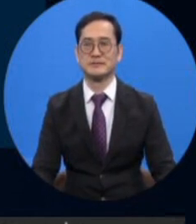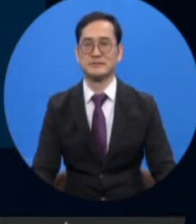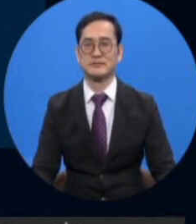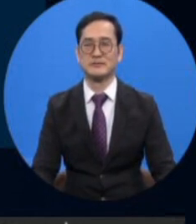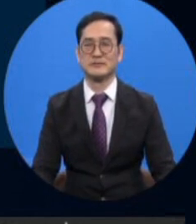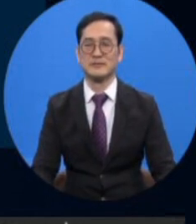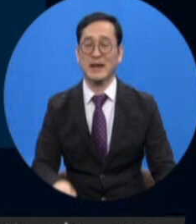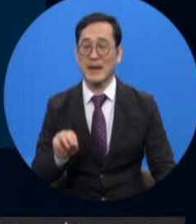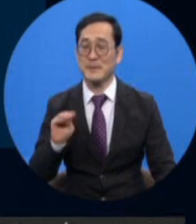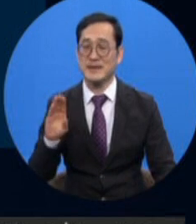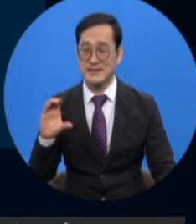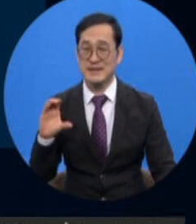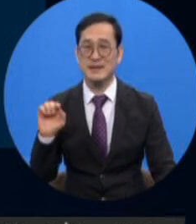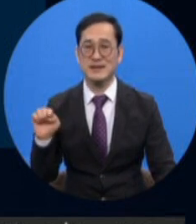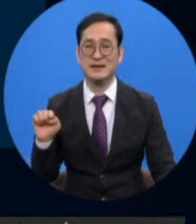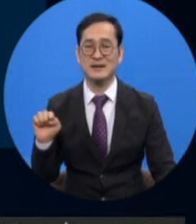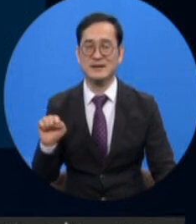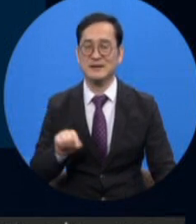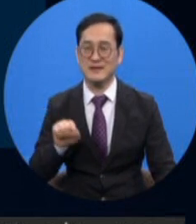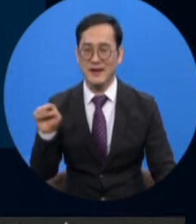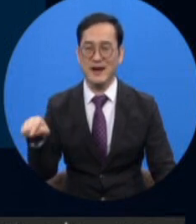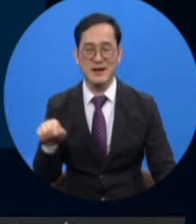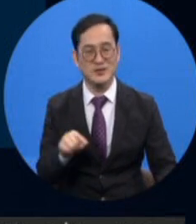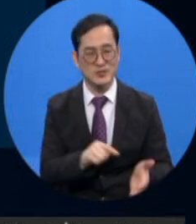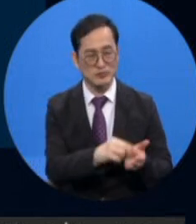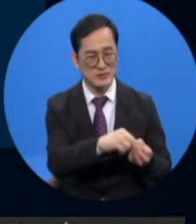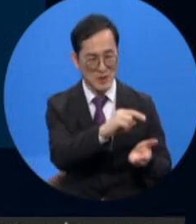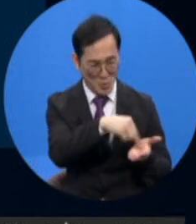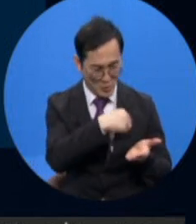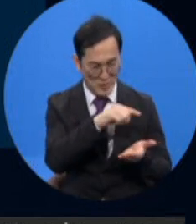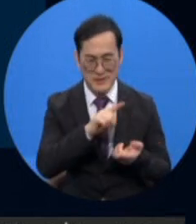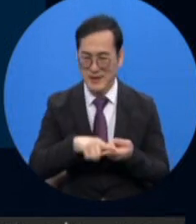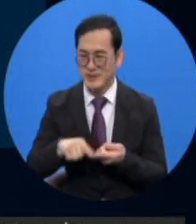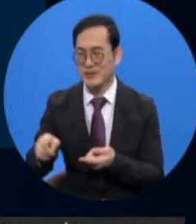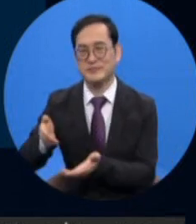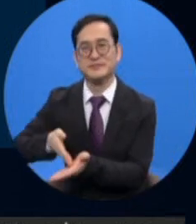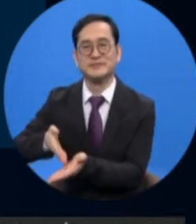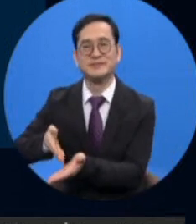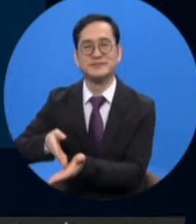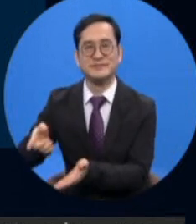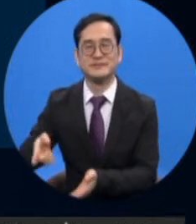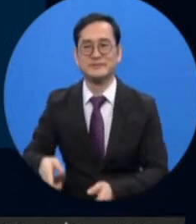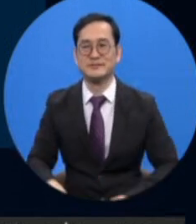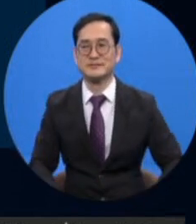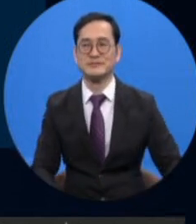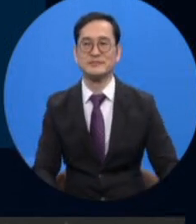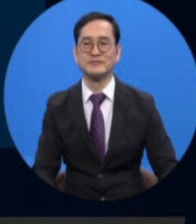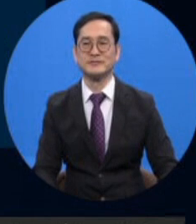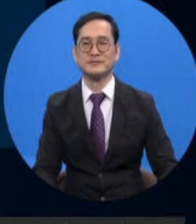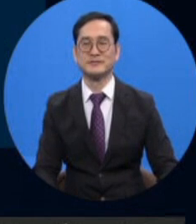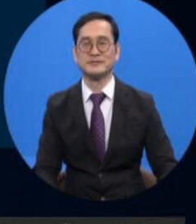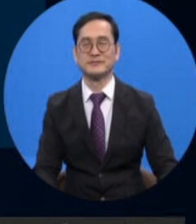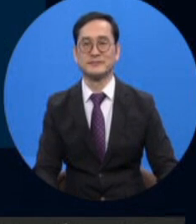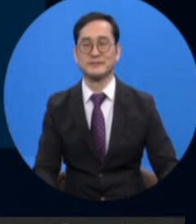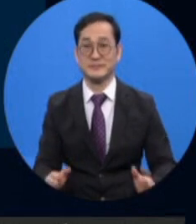김건희 씨의 문자를 갖고 해석을 하는 내용도 보도가 되고 있습니다. 자, 그런가 하면 김의겸